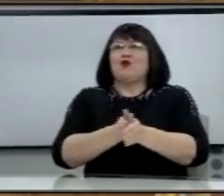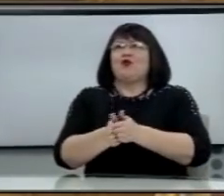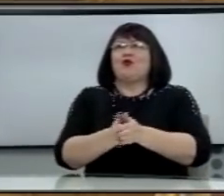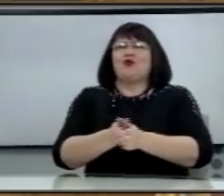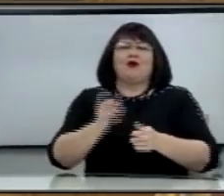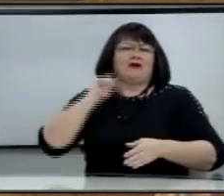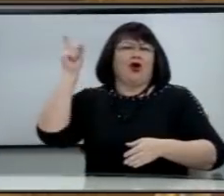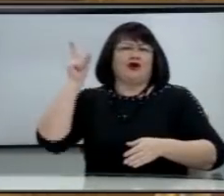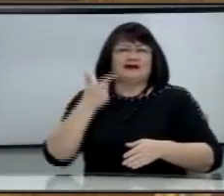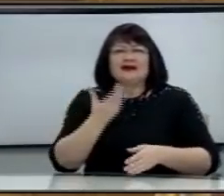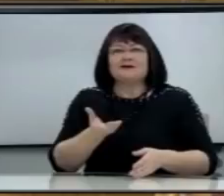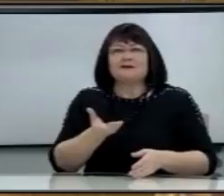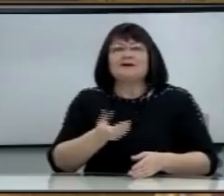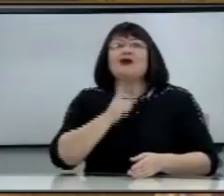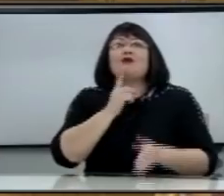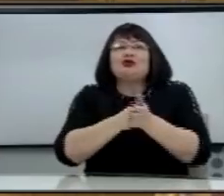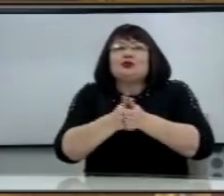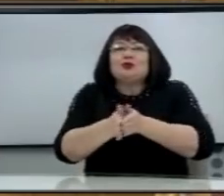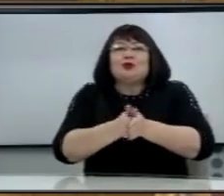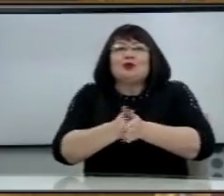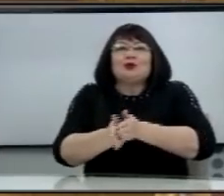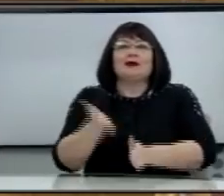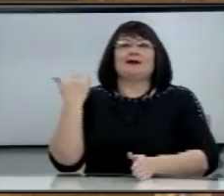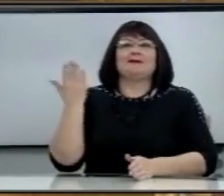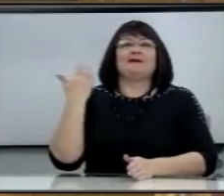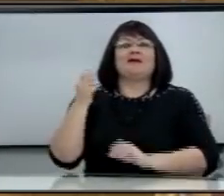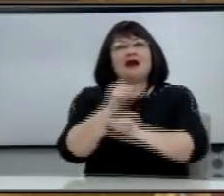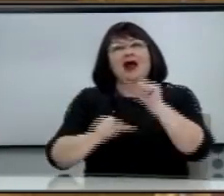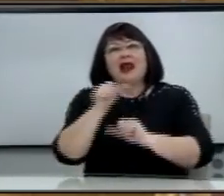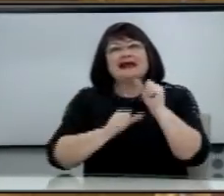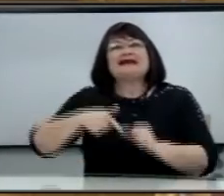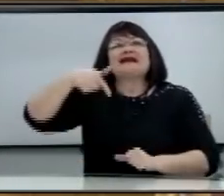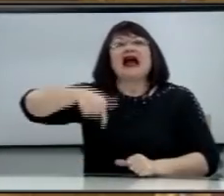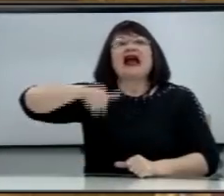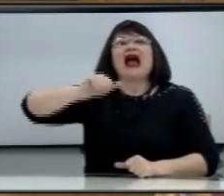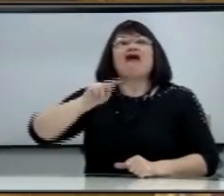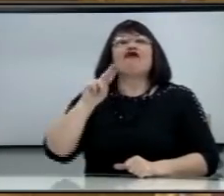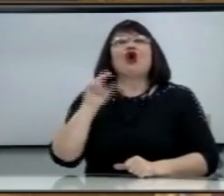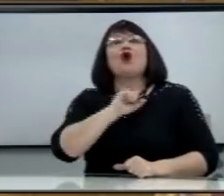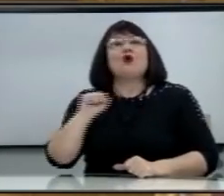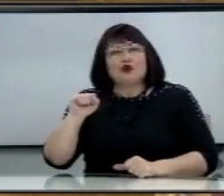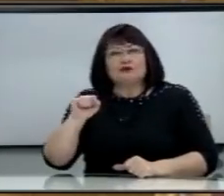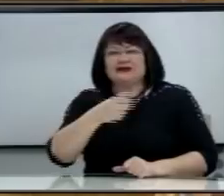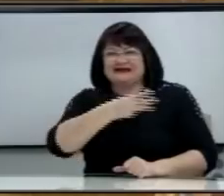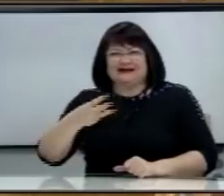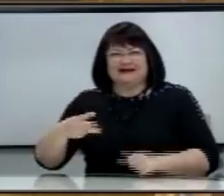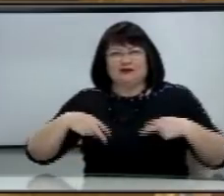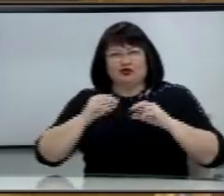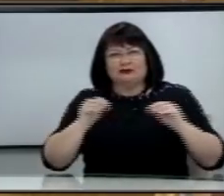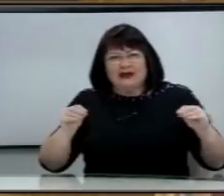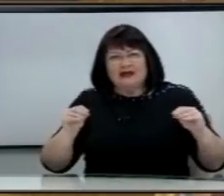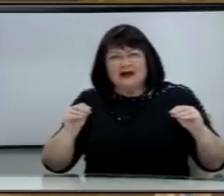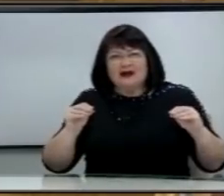σαμπάνιες, όπως ακριβώς έτριβαν τα χέρια τους, και με τις αλλαγές Γαβρόγλου σε βάρος πάντα των παιδιών